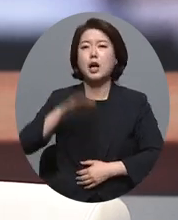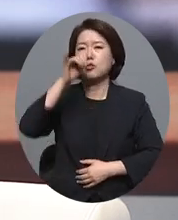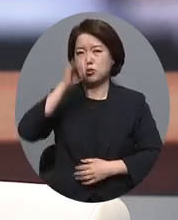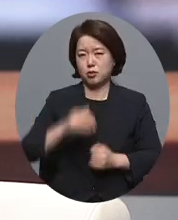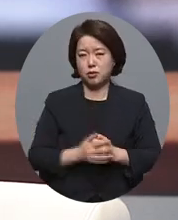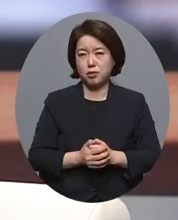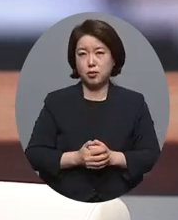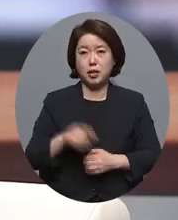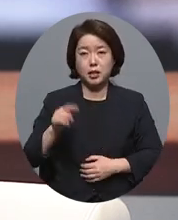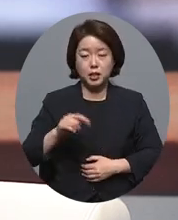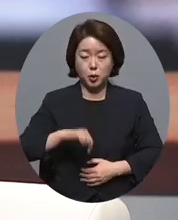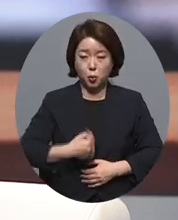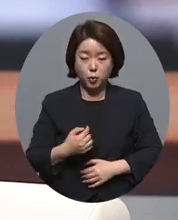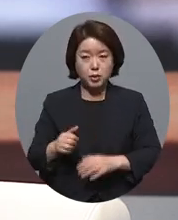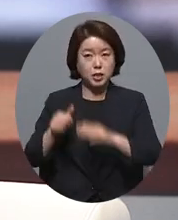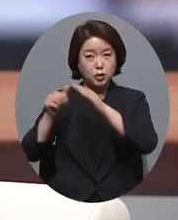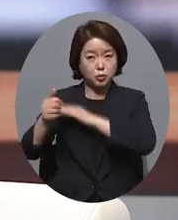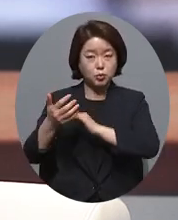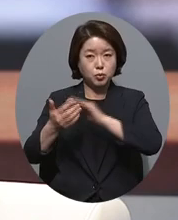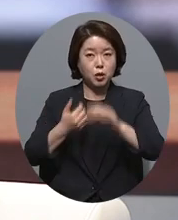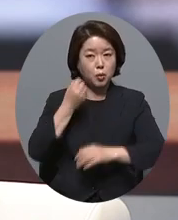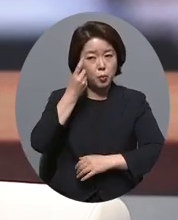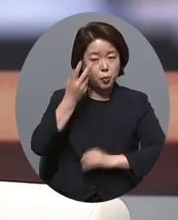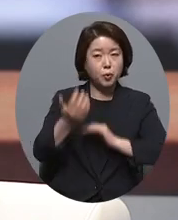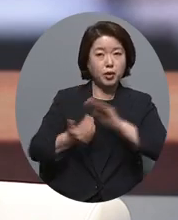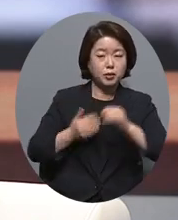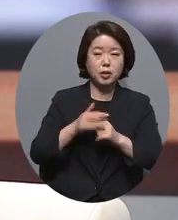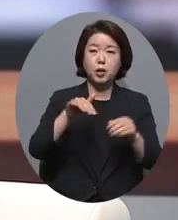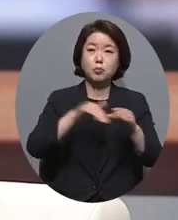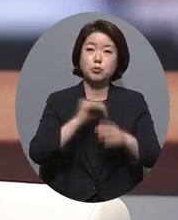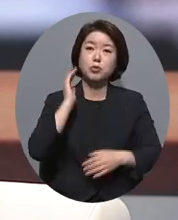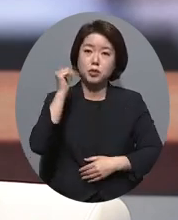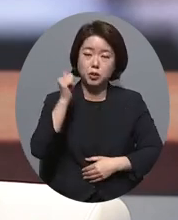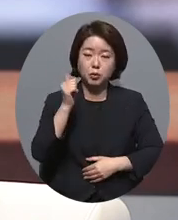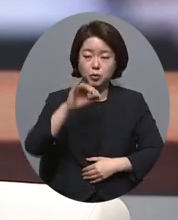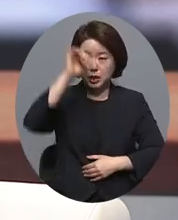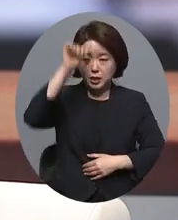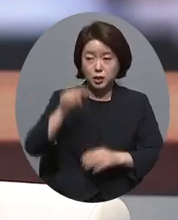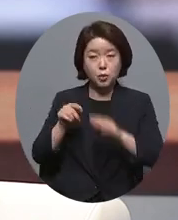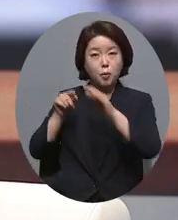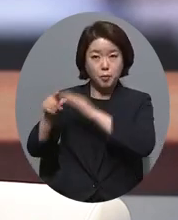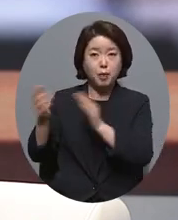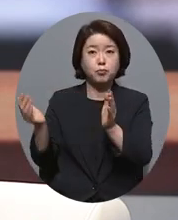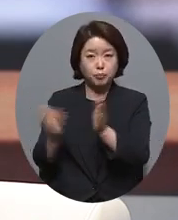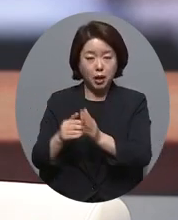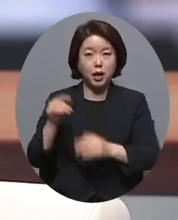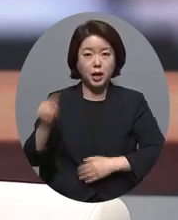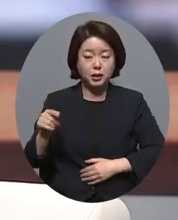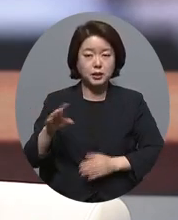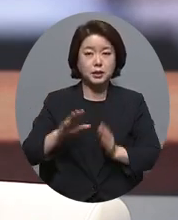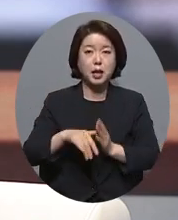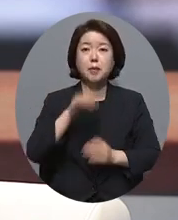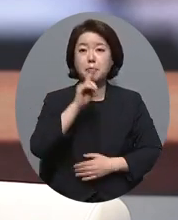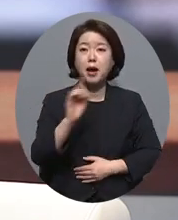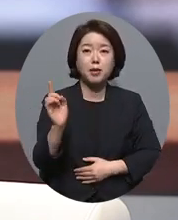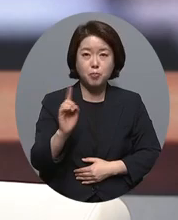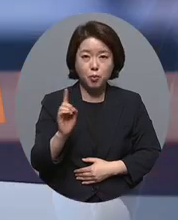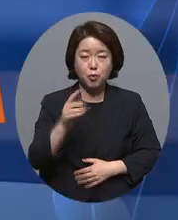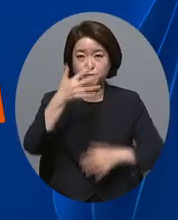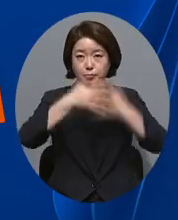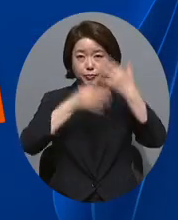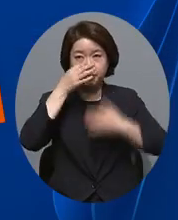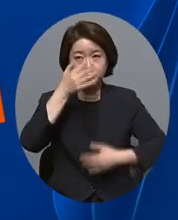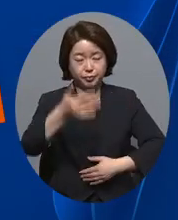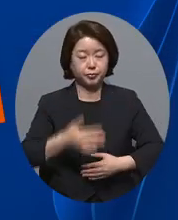여사가 단독 순방하기 전에 수개월 전에 문재인 전 대통령과 인도의 방문을 했었고 당시 이런 말을 남겼다고 합니다 과연